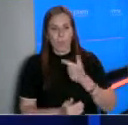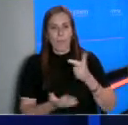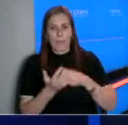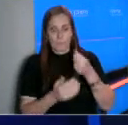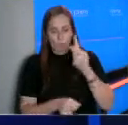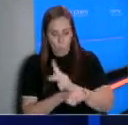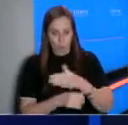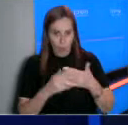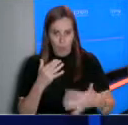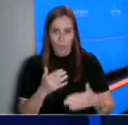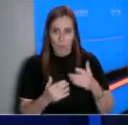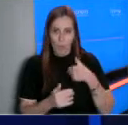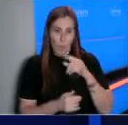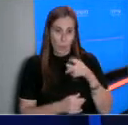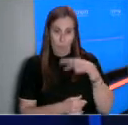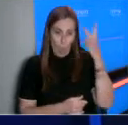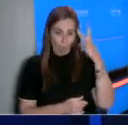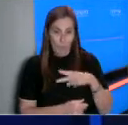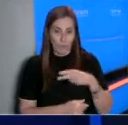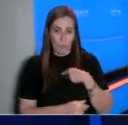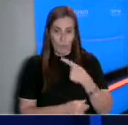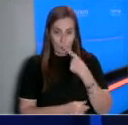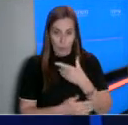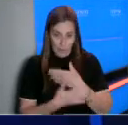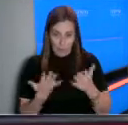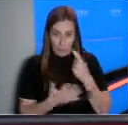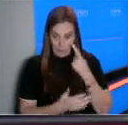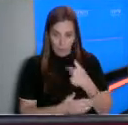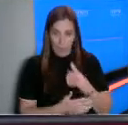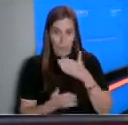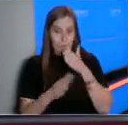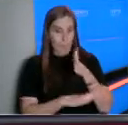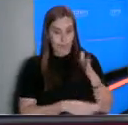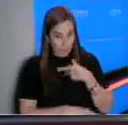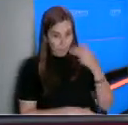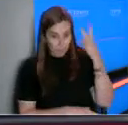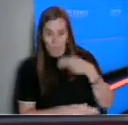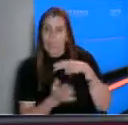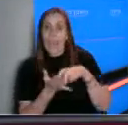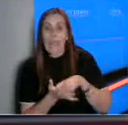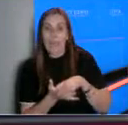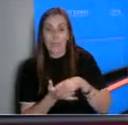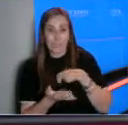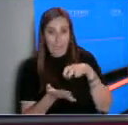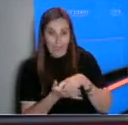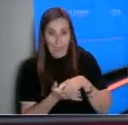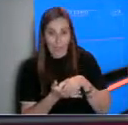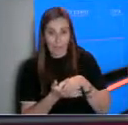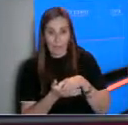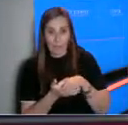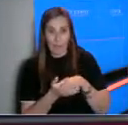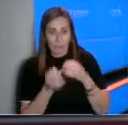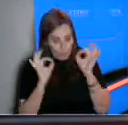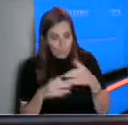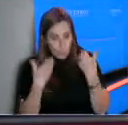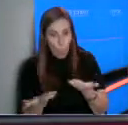כסף, קורס וכו', למרות שאני כאילו לא מבין. אני אומרת לך, אין, תקשיב, אני פניתי שם עם התחננויות, כאילו